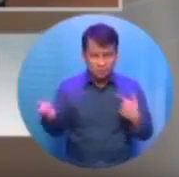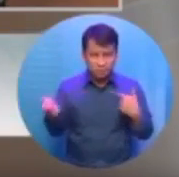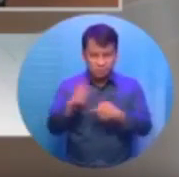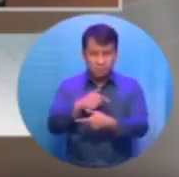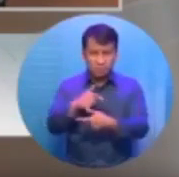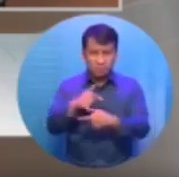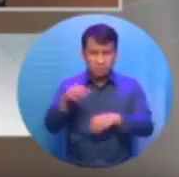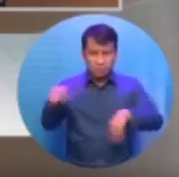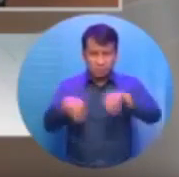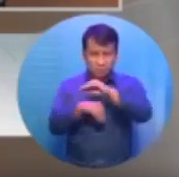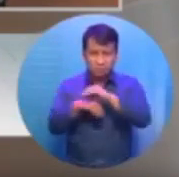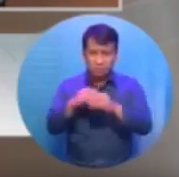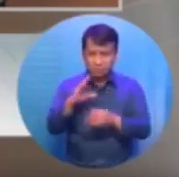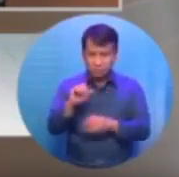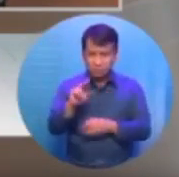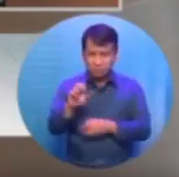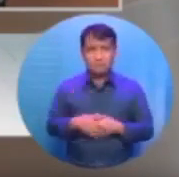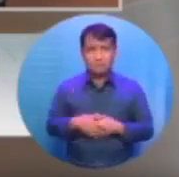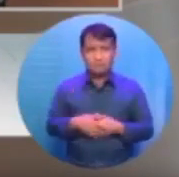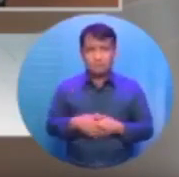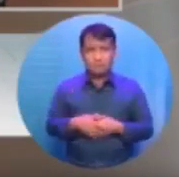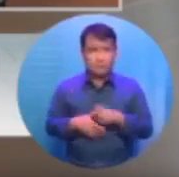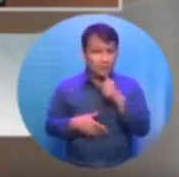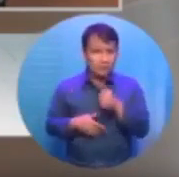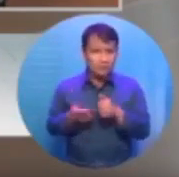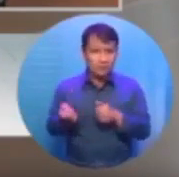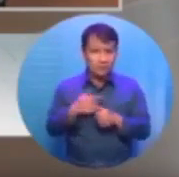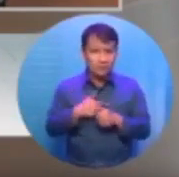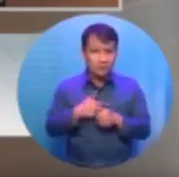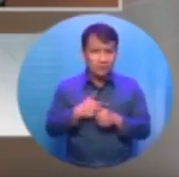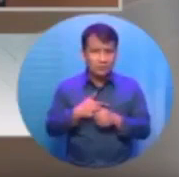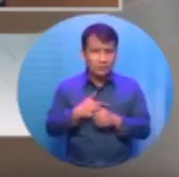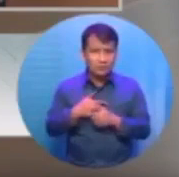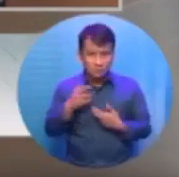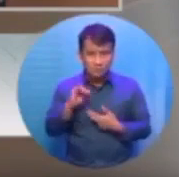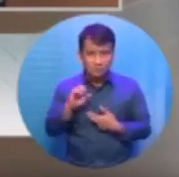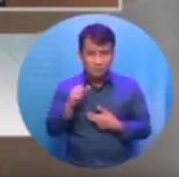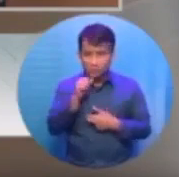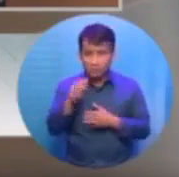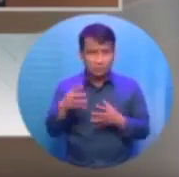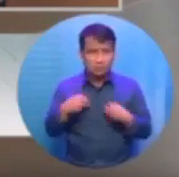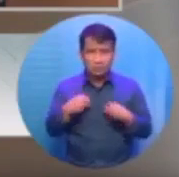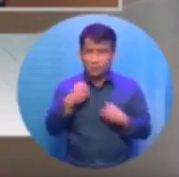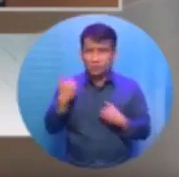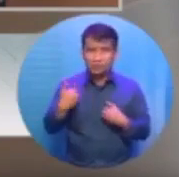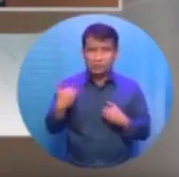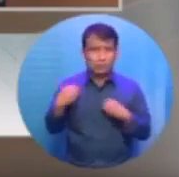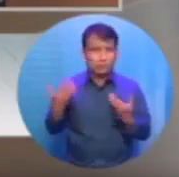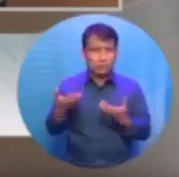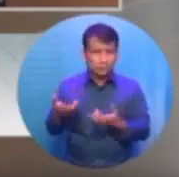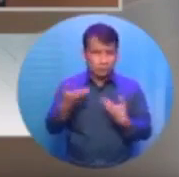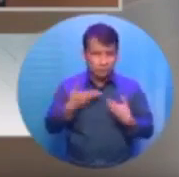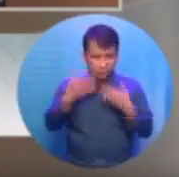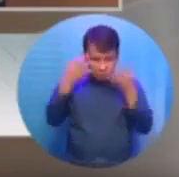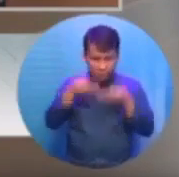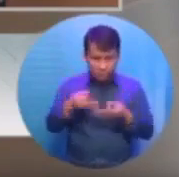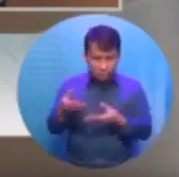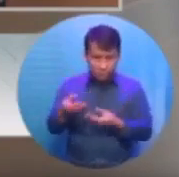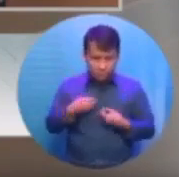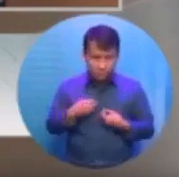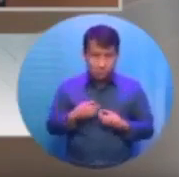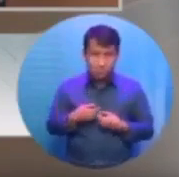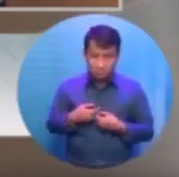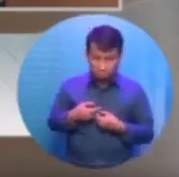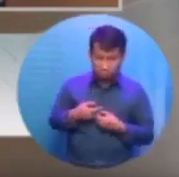counter affidavit po, yun lang po. Hindi pa nga po namin natanggap yung resolution eh. Hindi pa ka nakatanggap? Hindi pa po. Hindi nga,